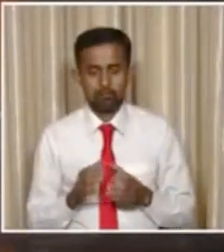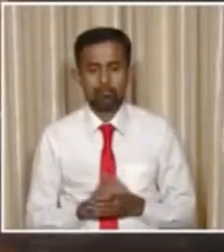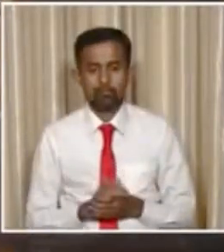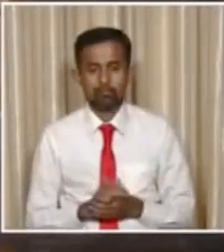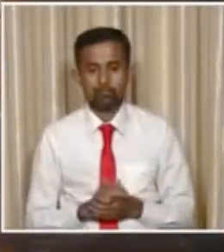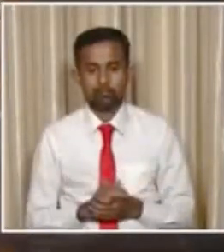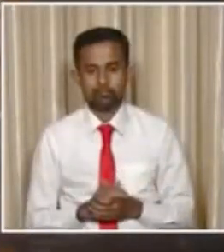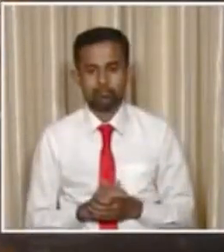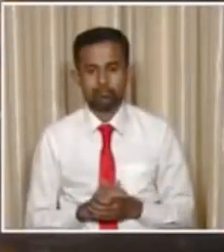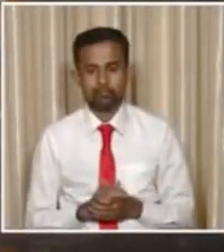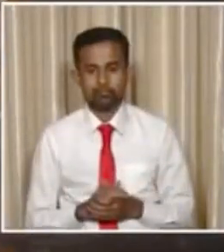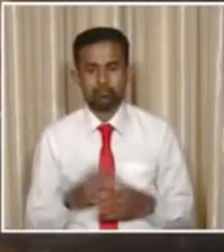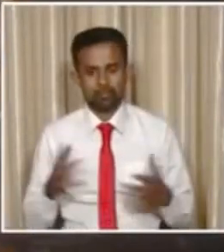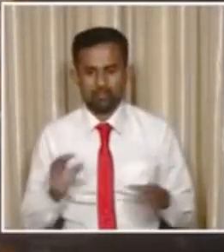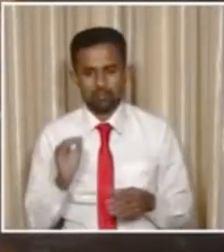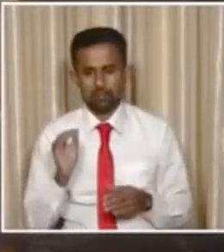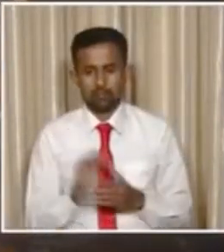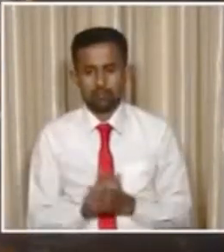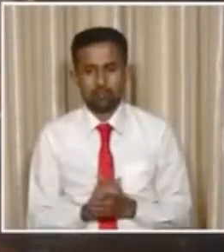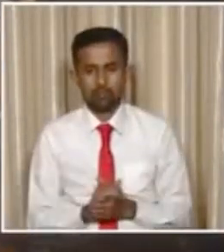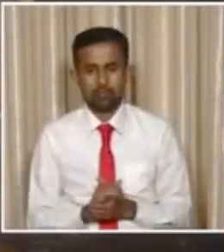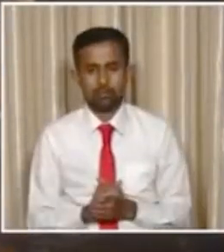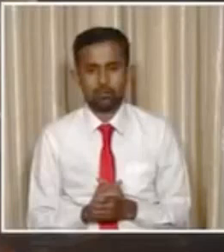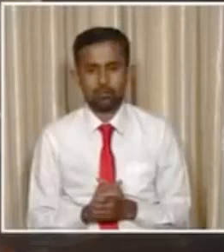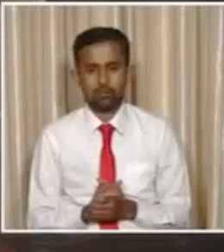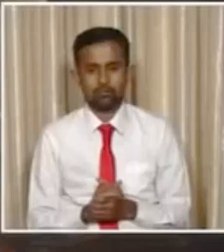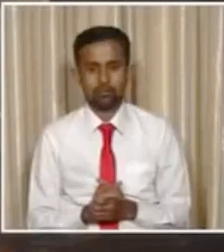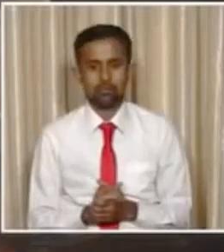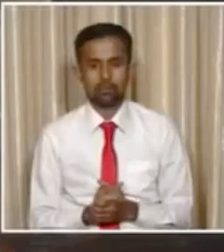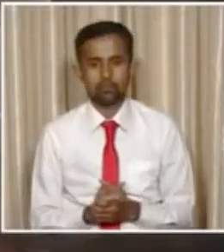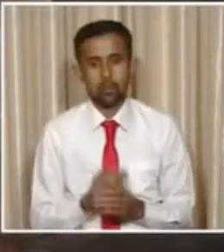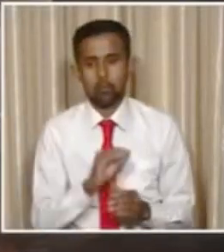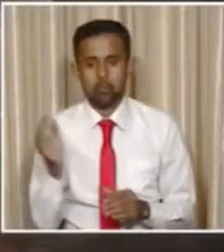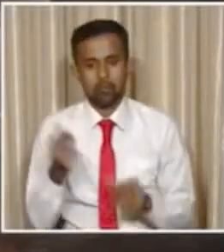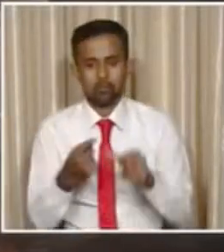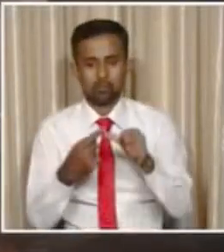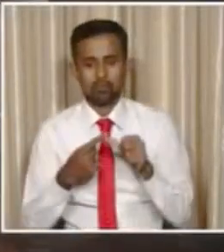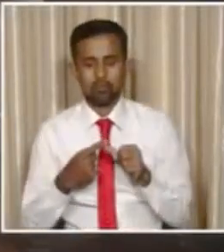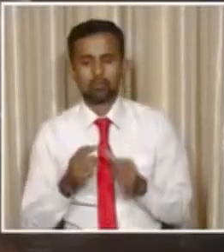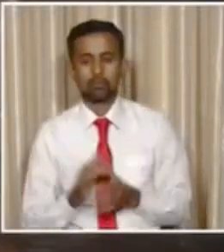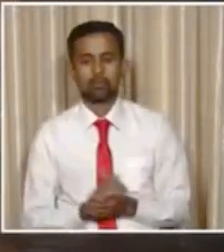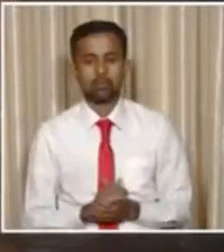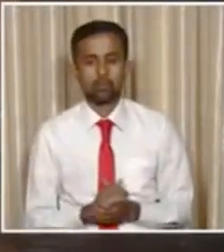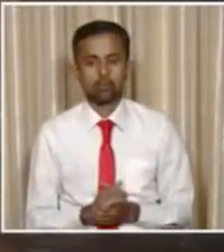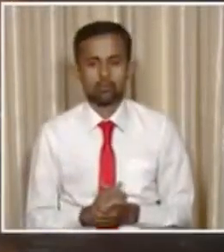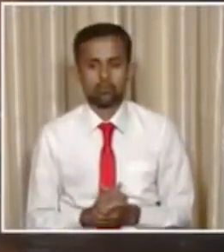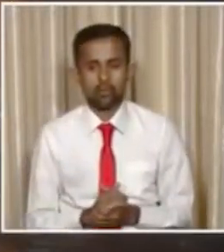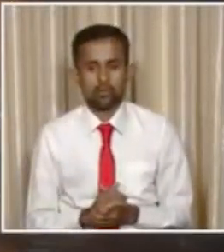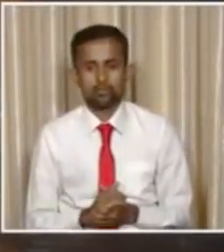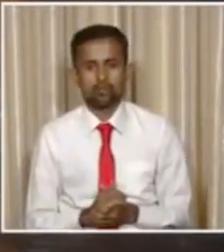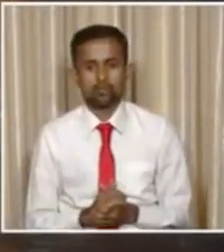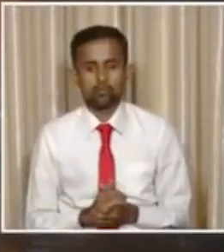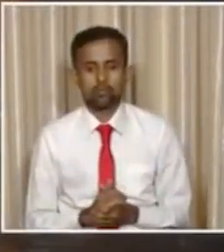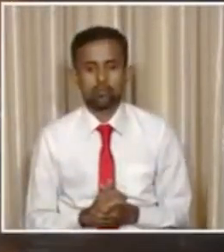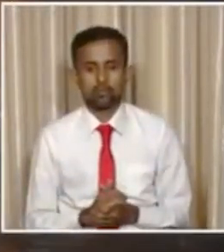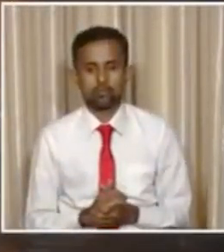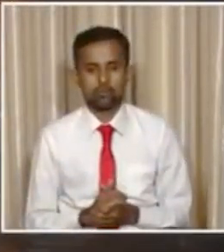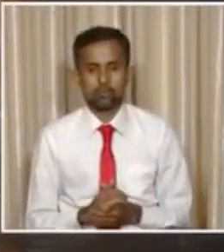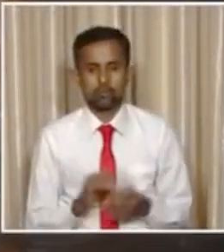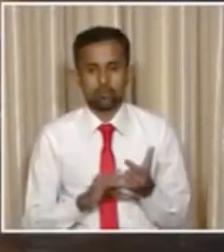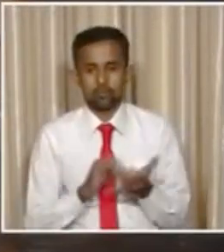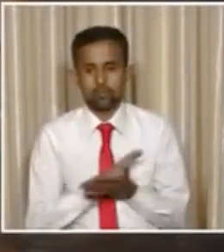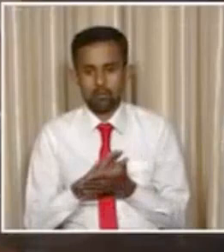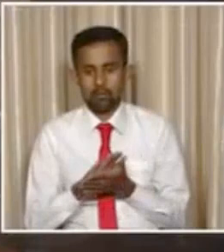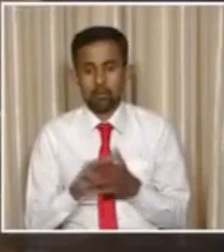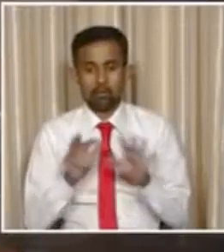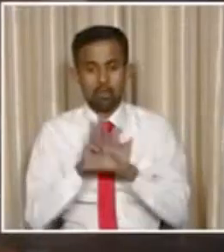please let him speak after I wind up I'm winding up I have given you the opportunity you wind up yeah I'm winding up ෂාරුජන් ෂන්මුගනාදන් කියලා 19න්